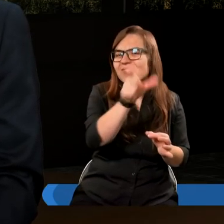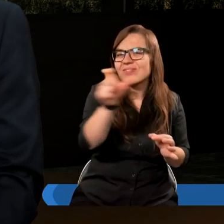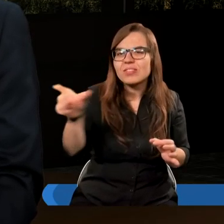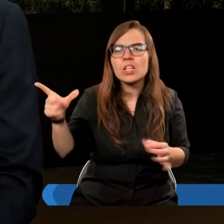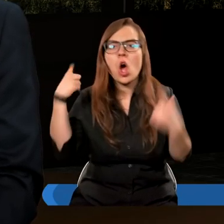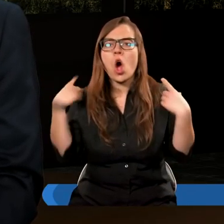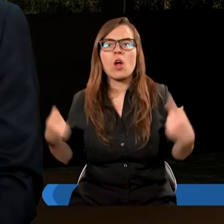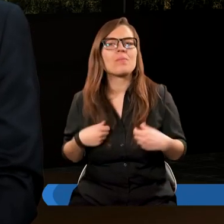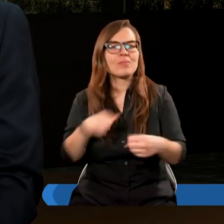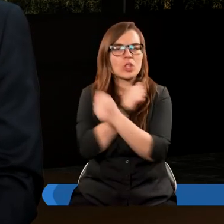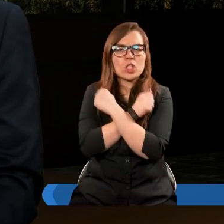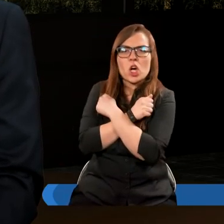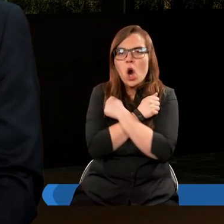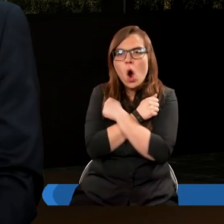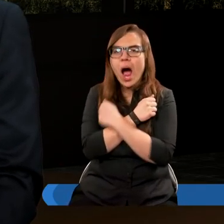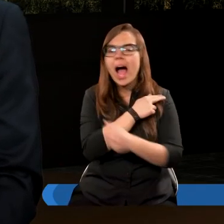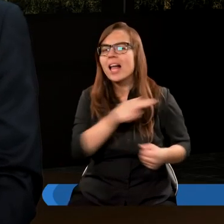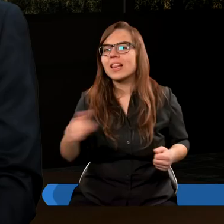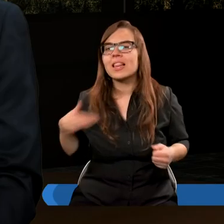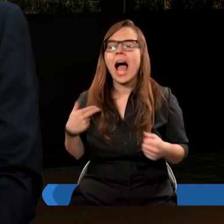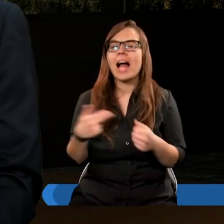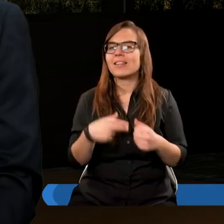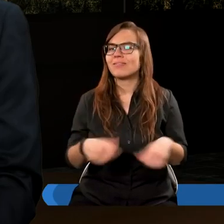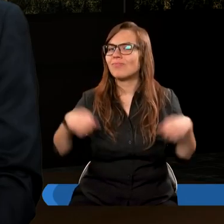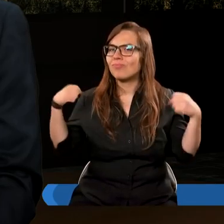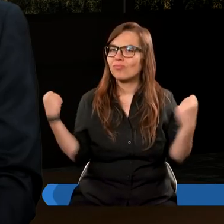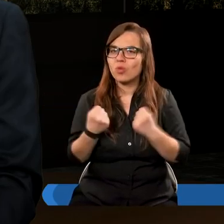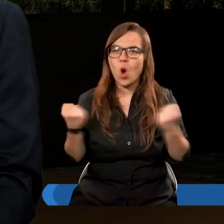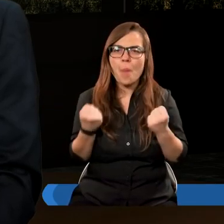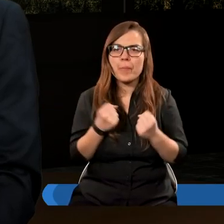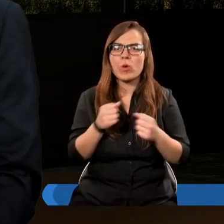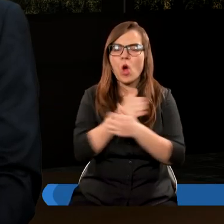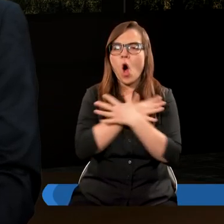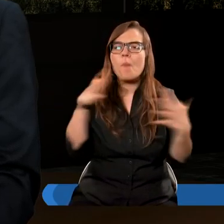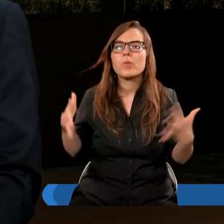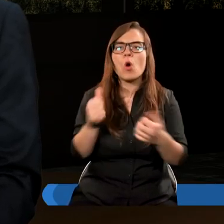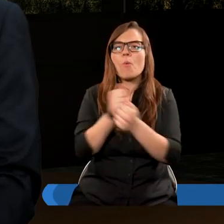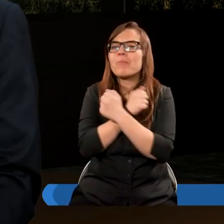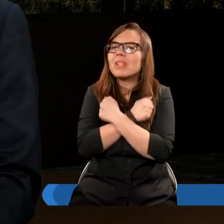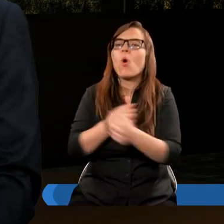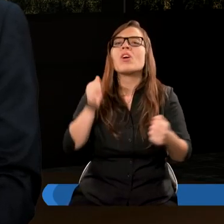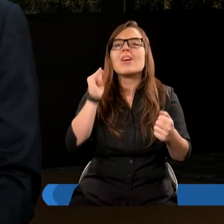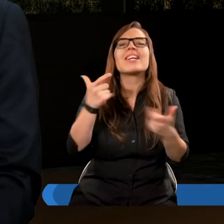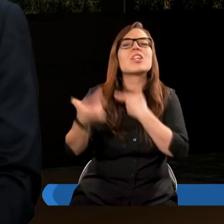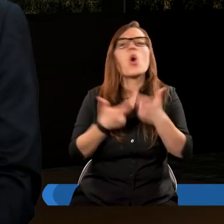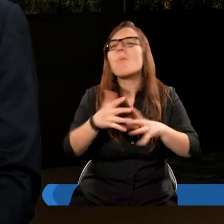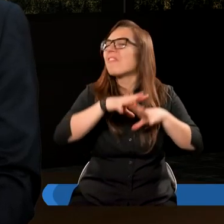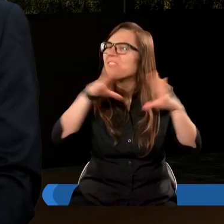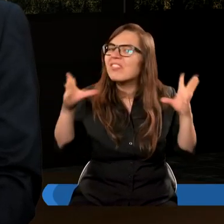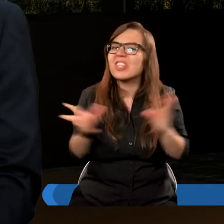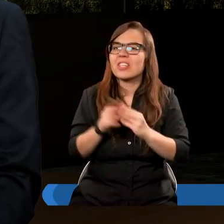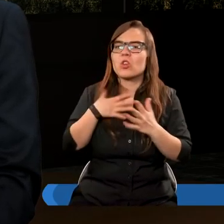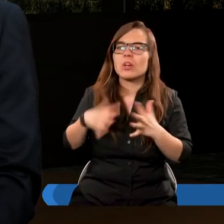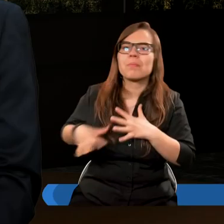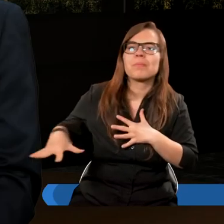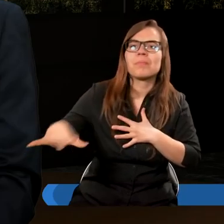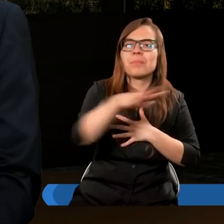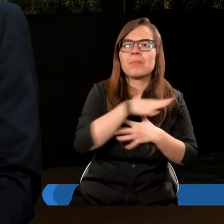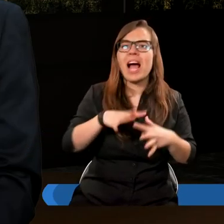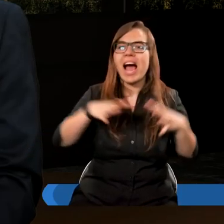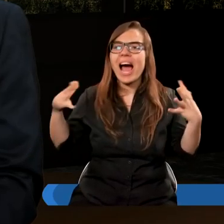kocha nas, zna nas i zrobiłby wszystko, żeby nas ratować. To jest dla mnie tak